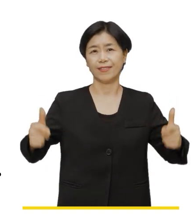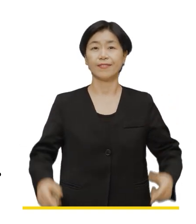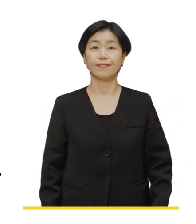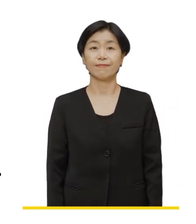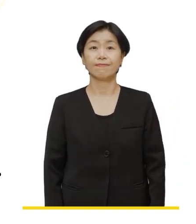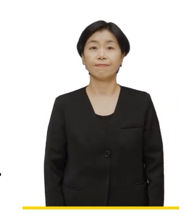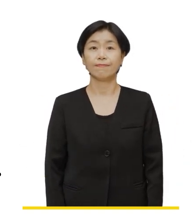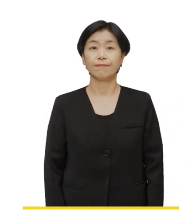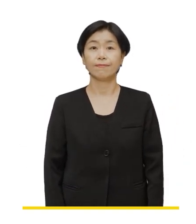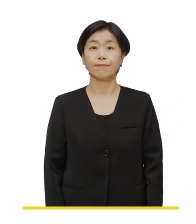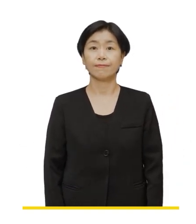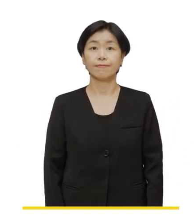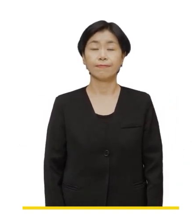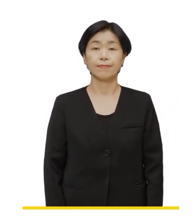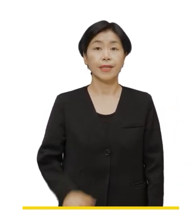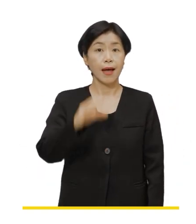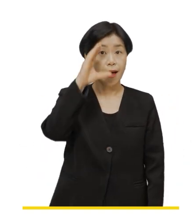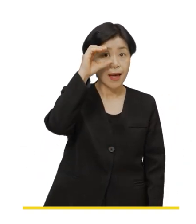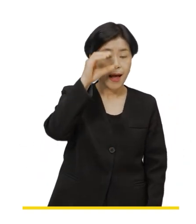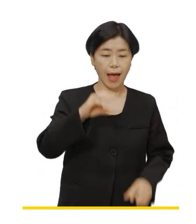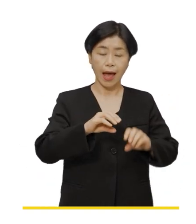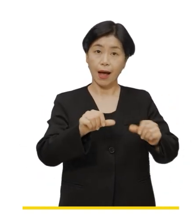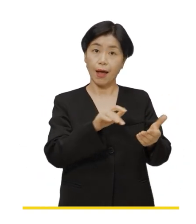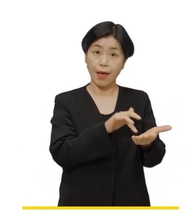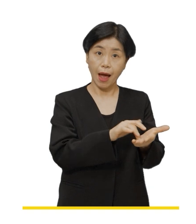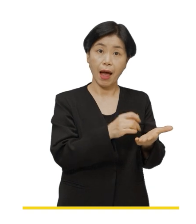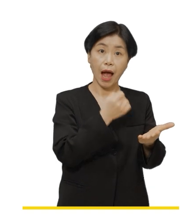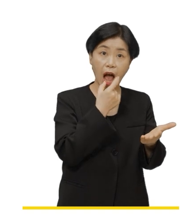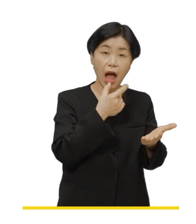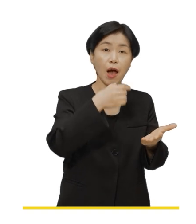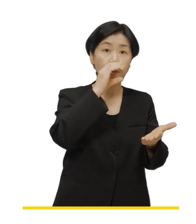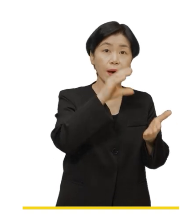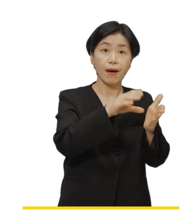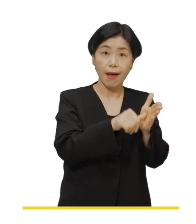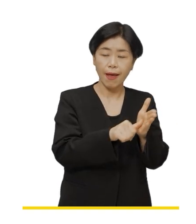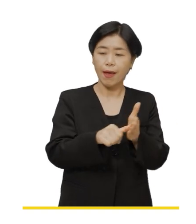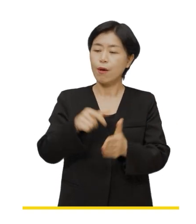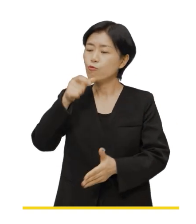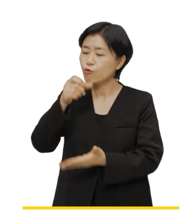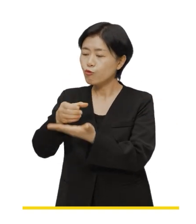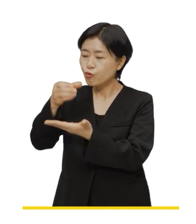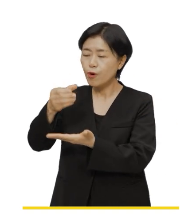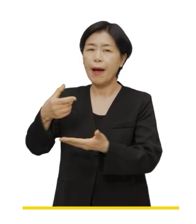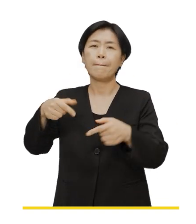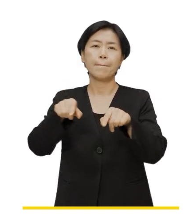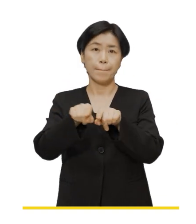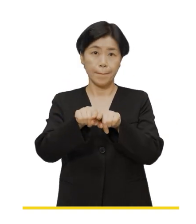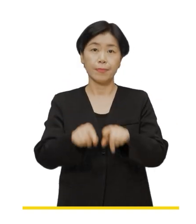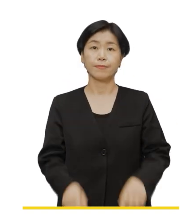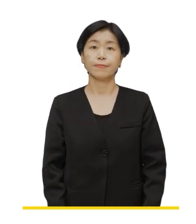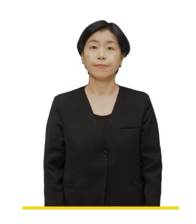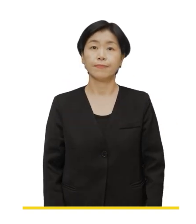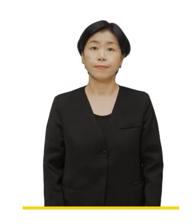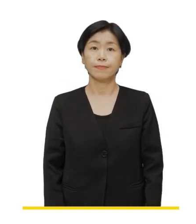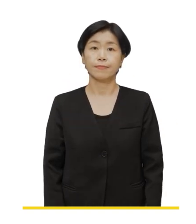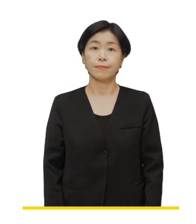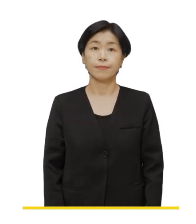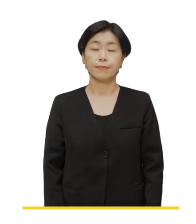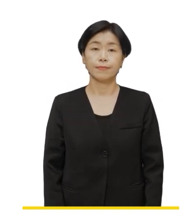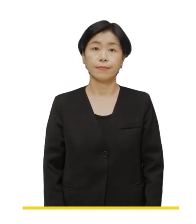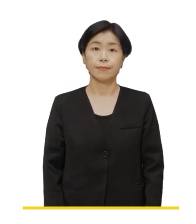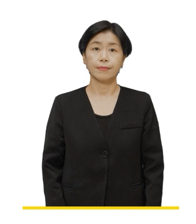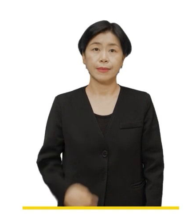달라요. 알약, 가루약은 종이컵 1컵 정도의 물과 함께 삼켜야 해요.